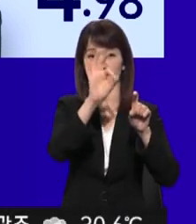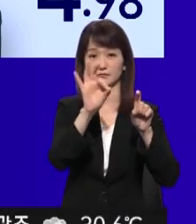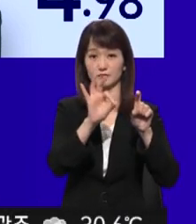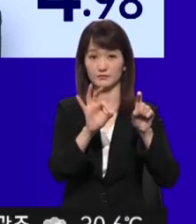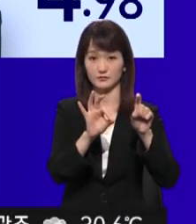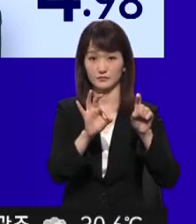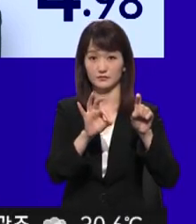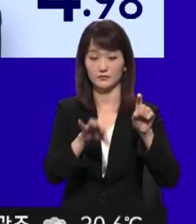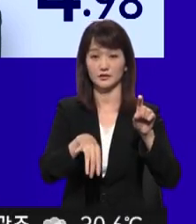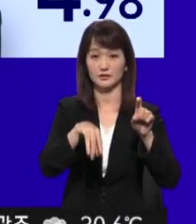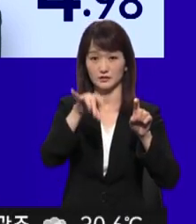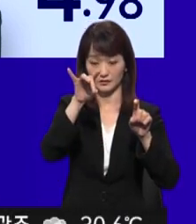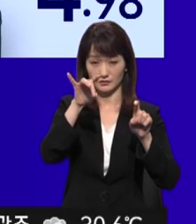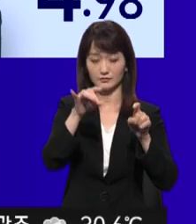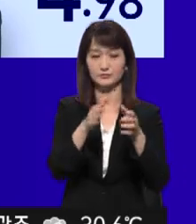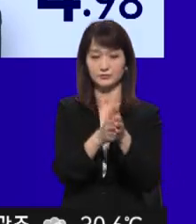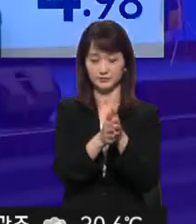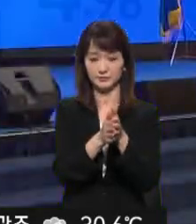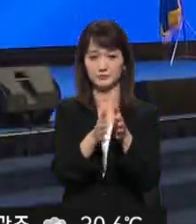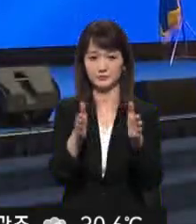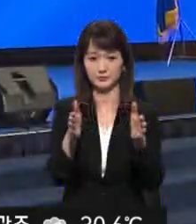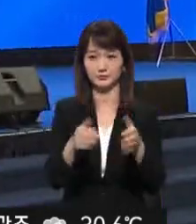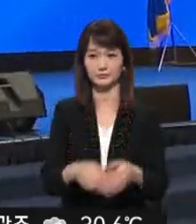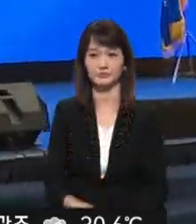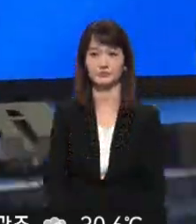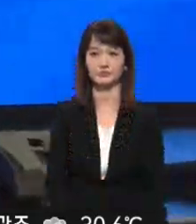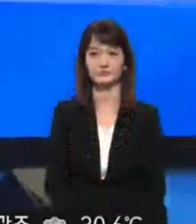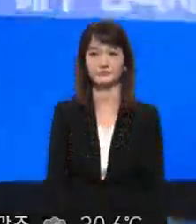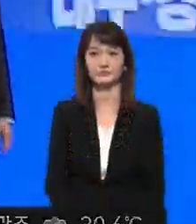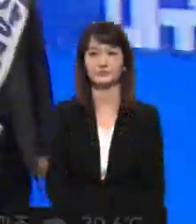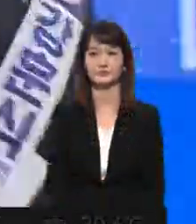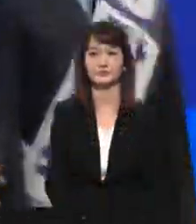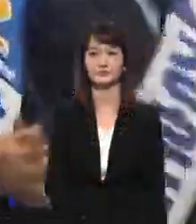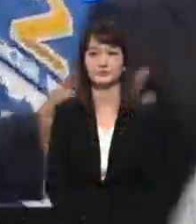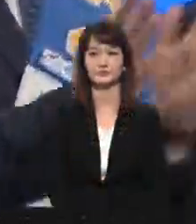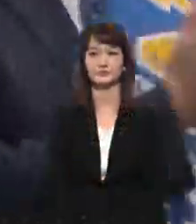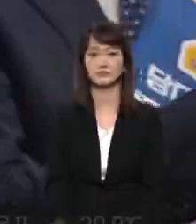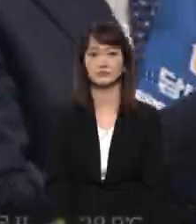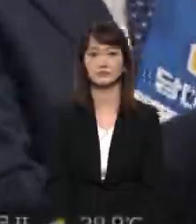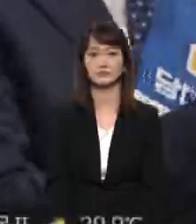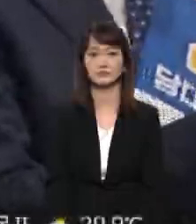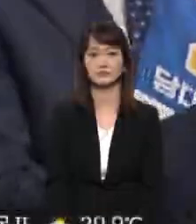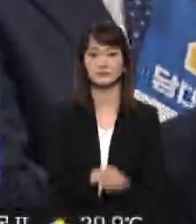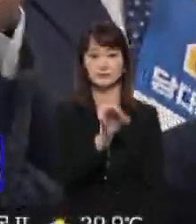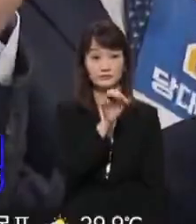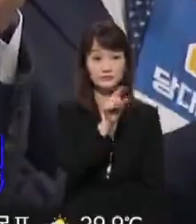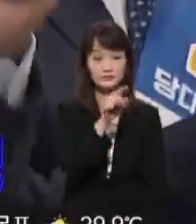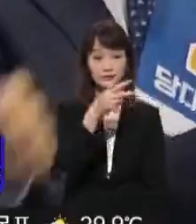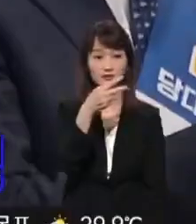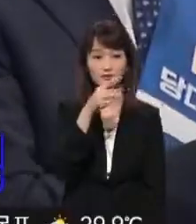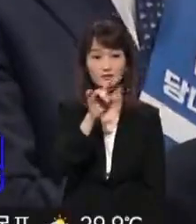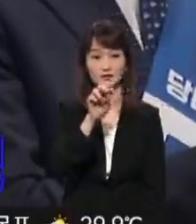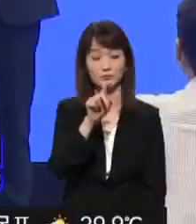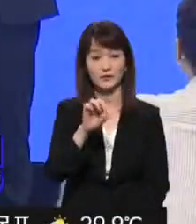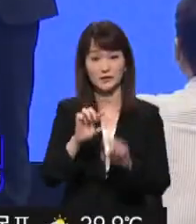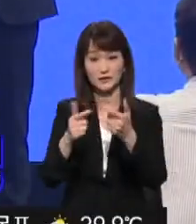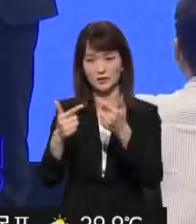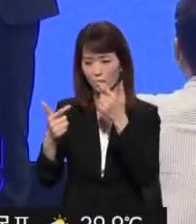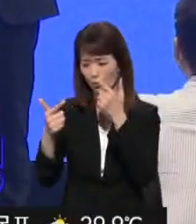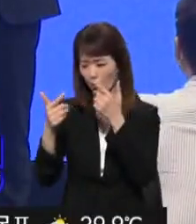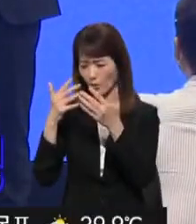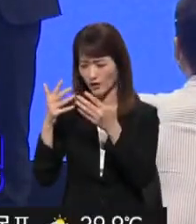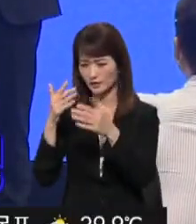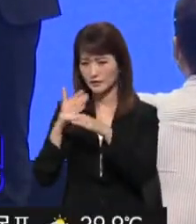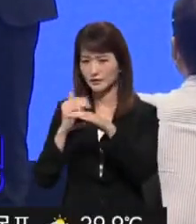이제 초반이 라고는 볼 수 있습니다 예 확대 명의 좀 어데 왜가 아니라 이제는 확실히 대표는 이제 명인데 지금 쳐